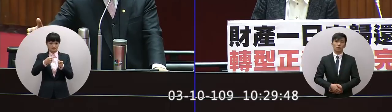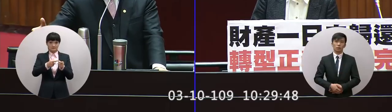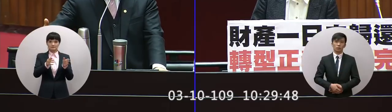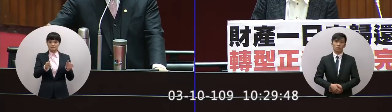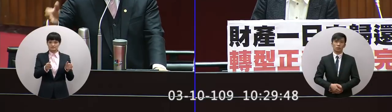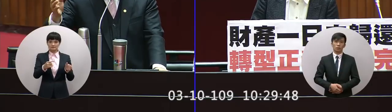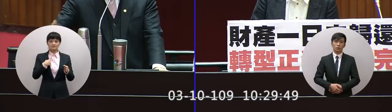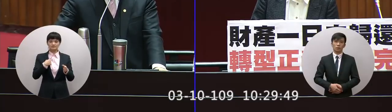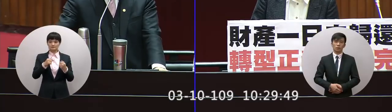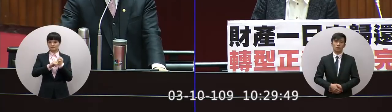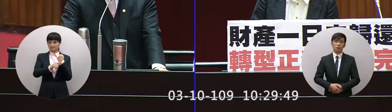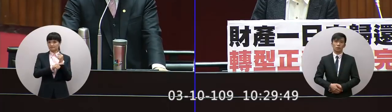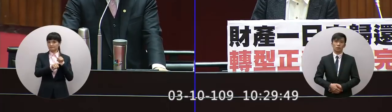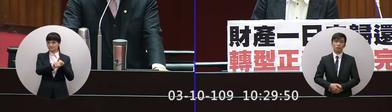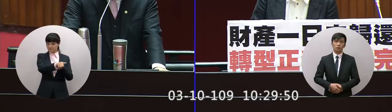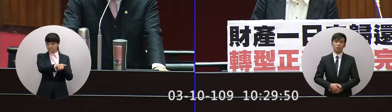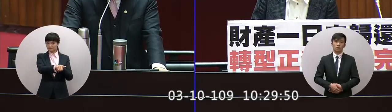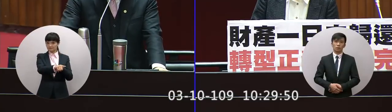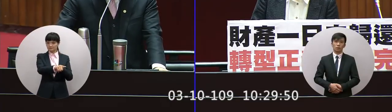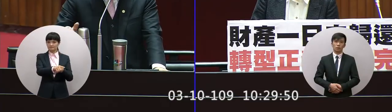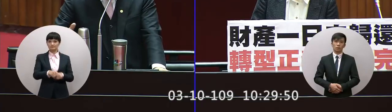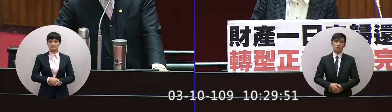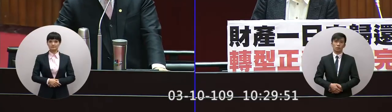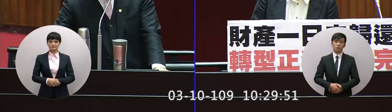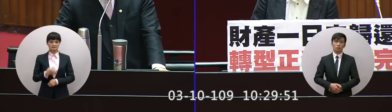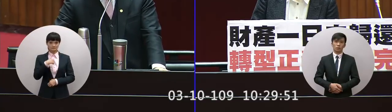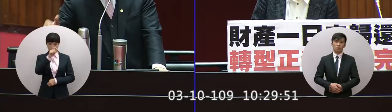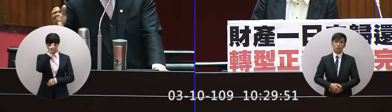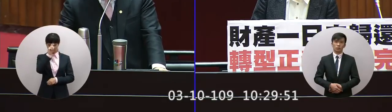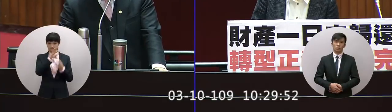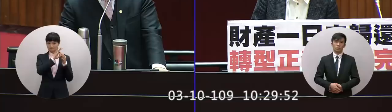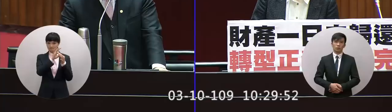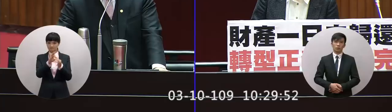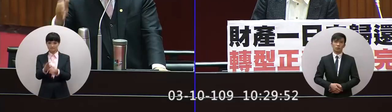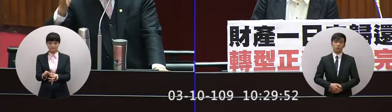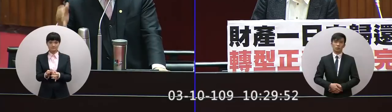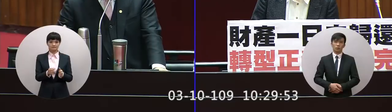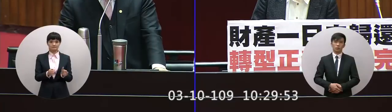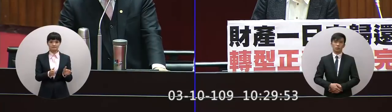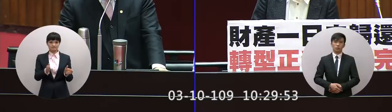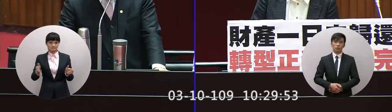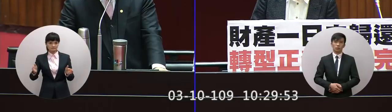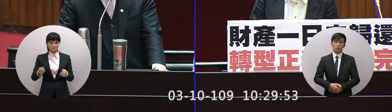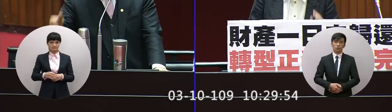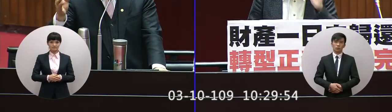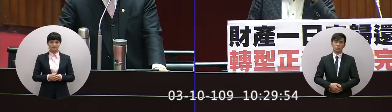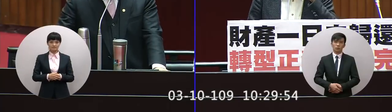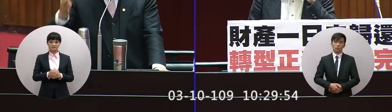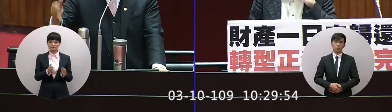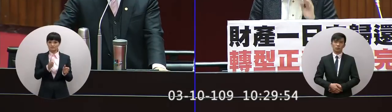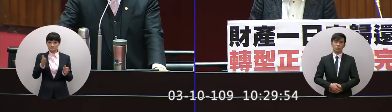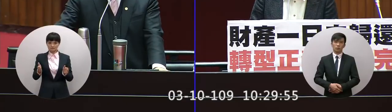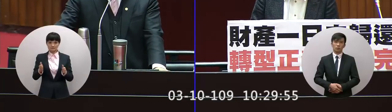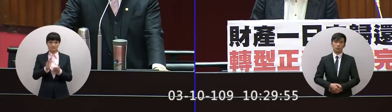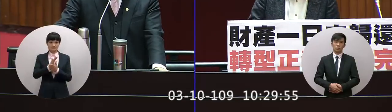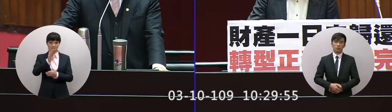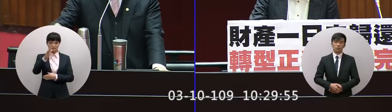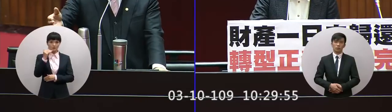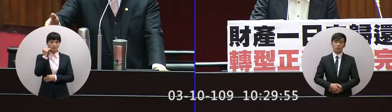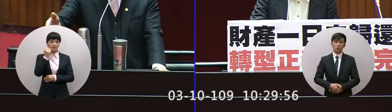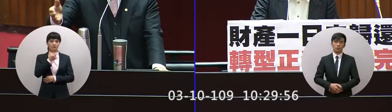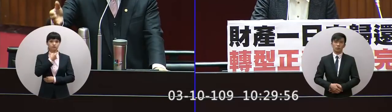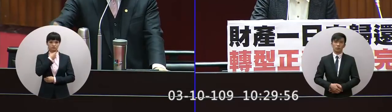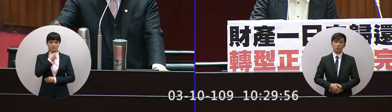这样子来做。我们当然希望继续延长，同时在延长后如有需